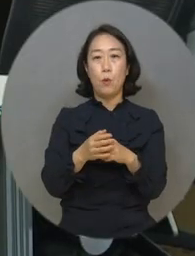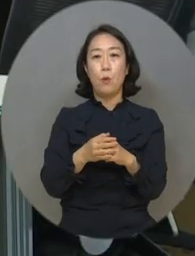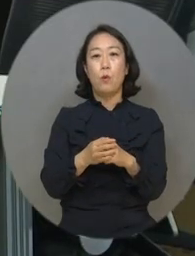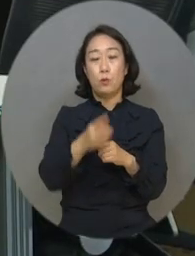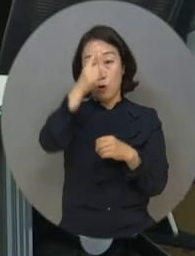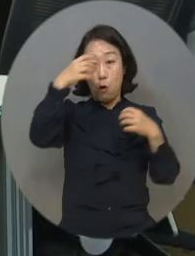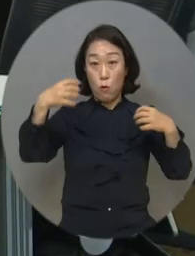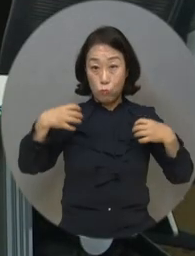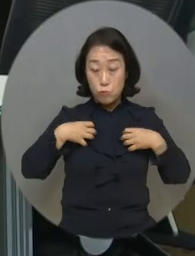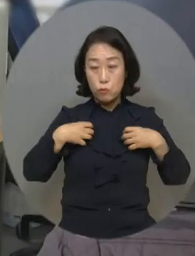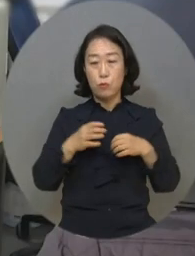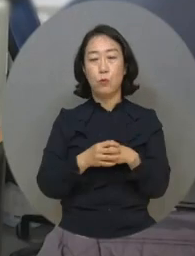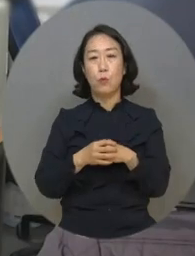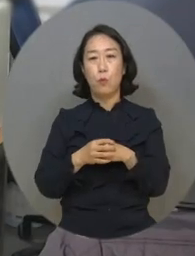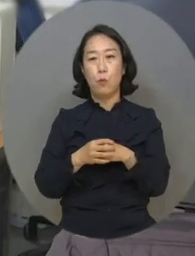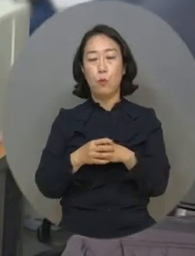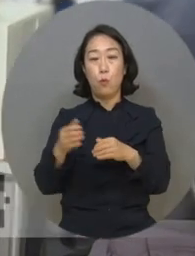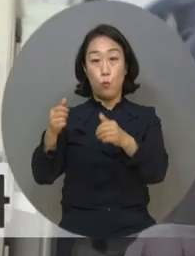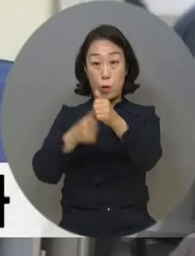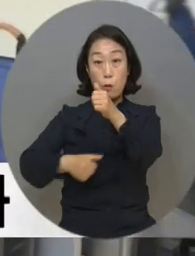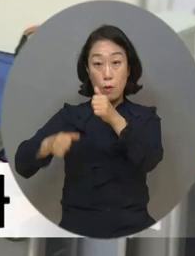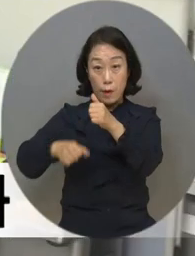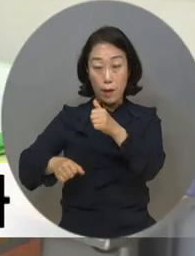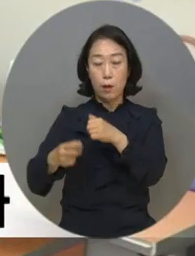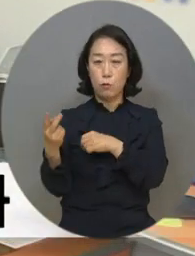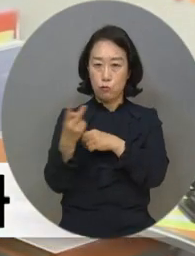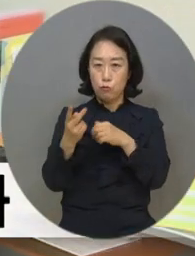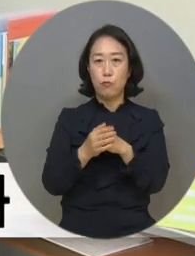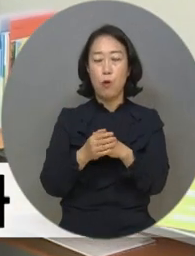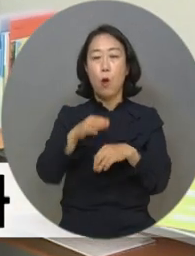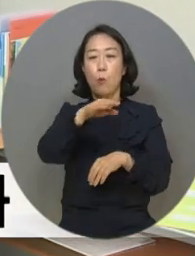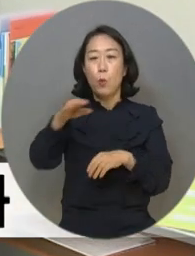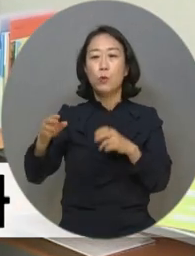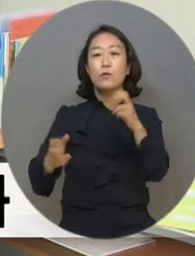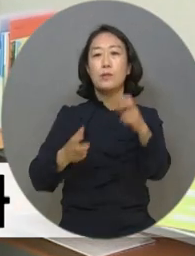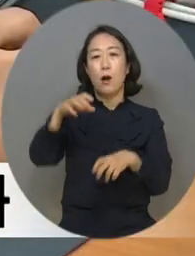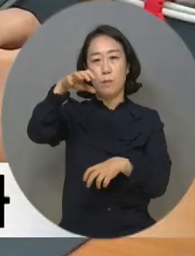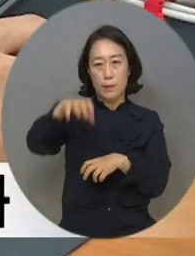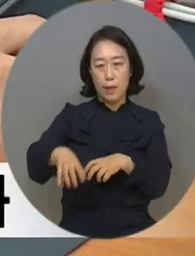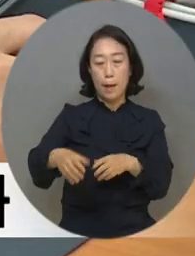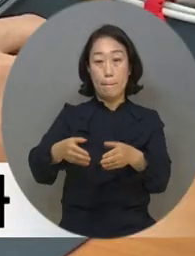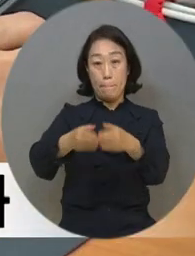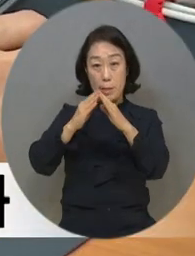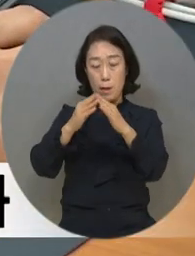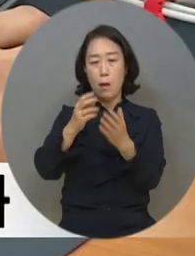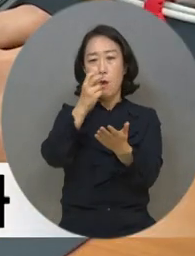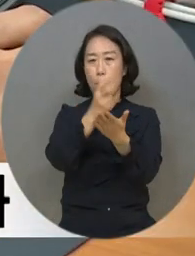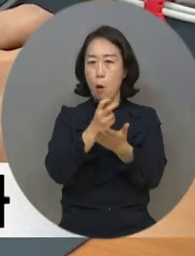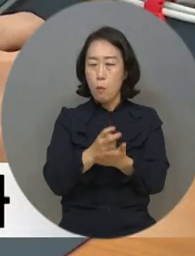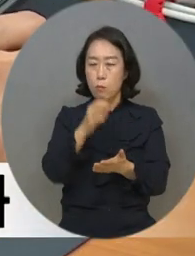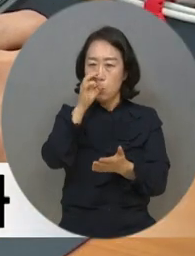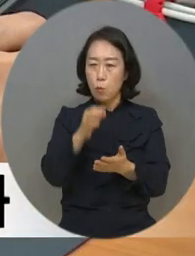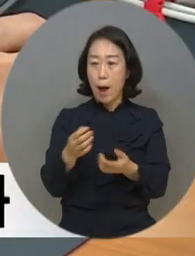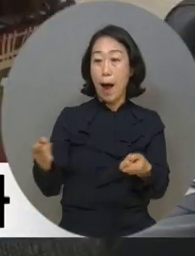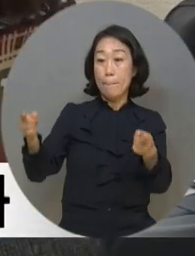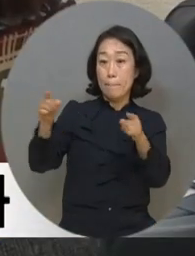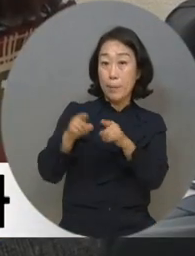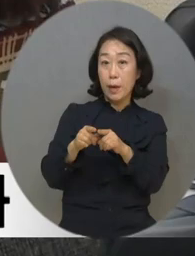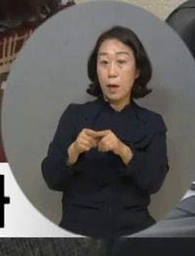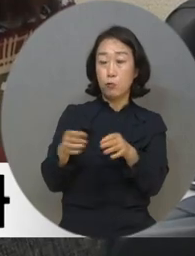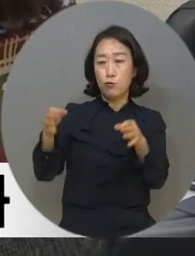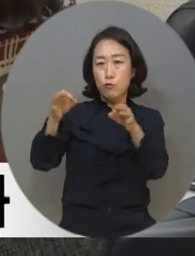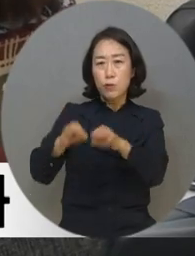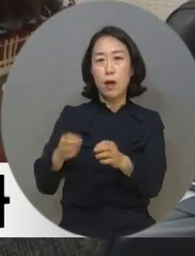고용노동부와 공정거래위원회는 자회사용 표준사업장을 설립하고 운영하는 데 공정거래법상 공동출자 제한을